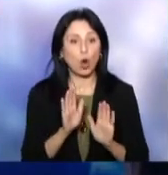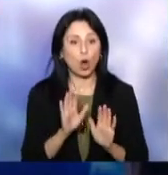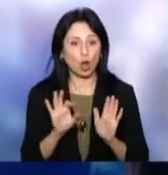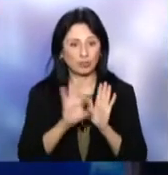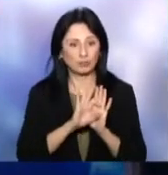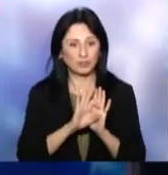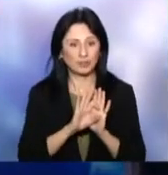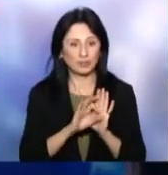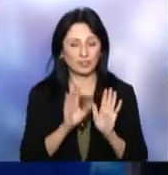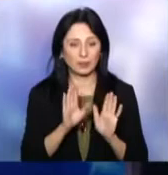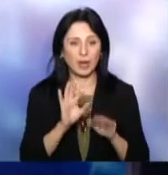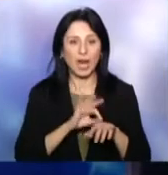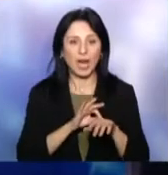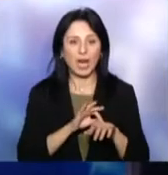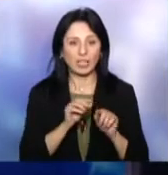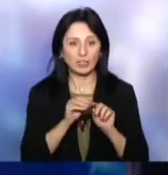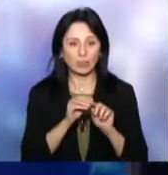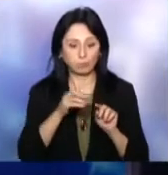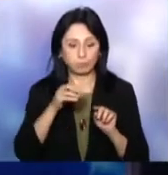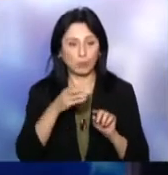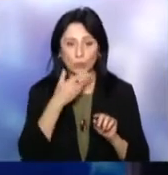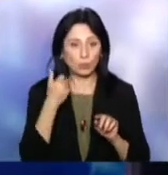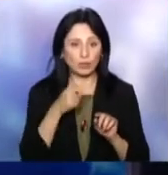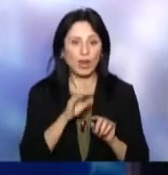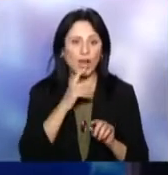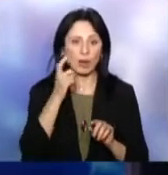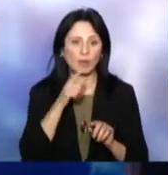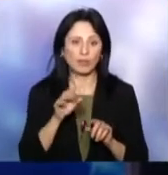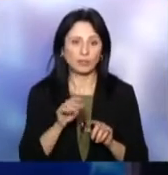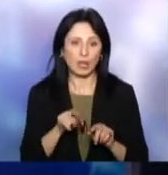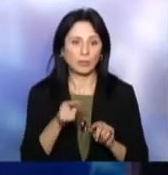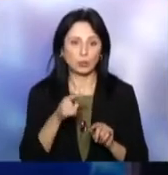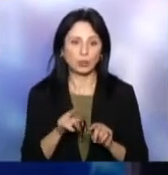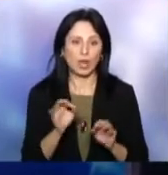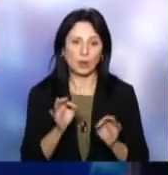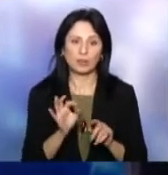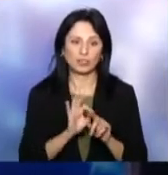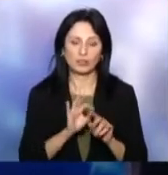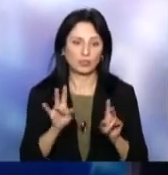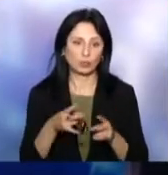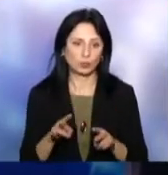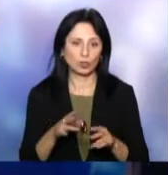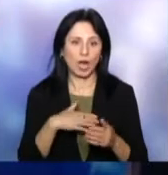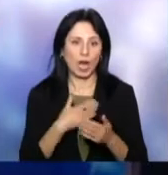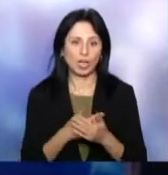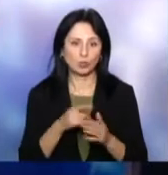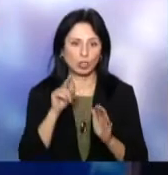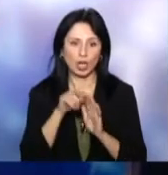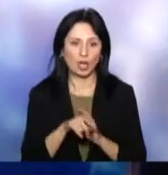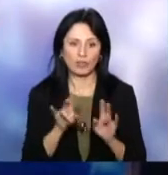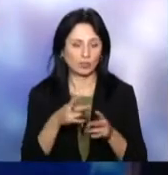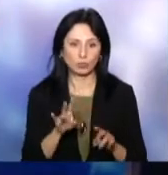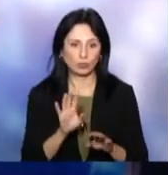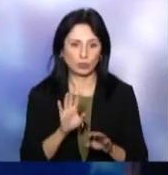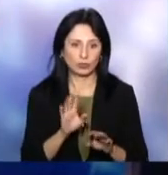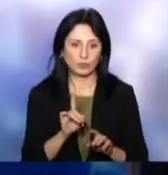ლაქის ფორმითაა და კანიდან წამოწეული არ არის, ქალბატონს ამ წუთას არაფრის, ესე ვთქვათ, აქტიურად ჩარევისკენ